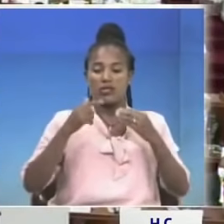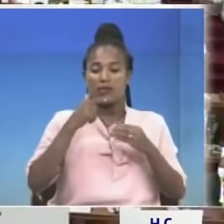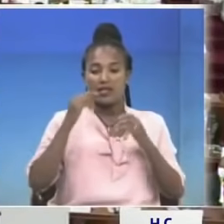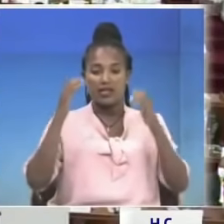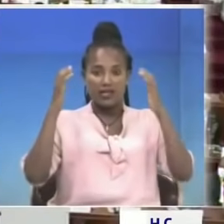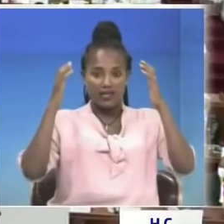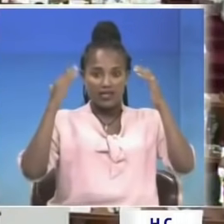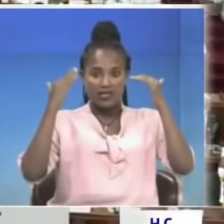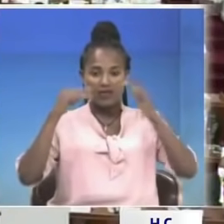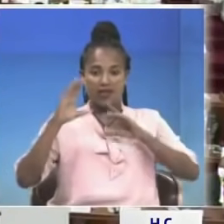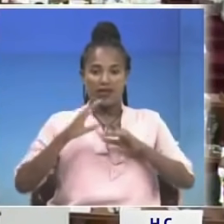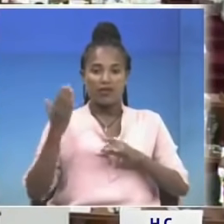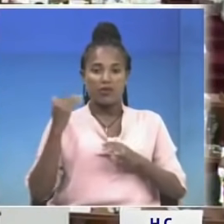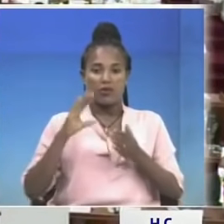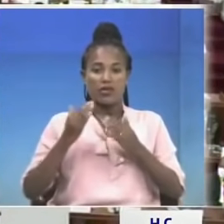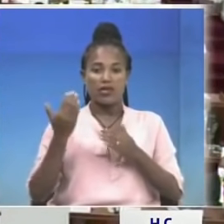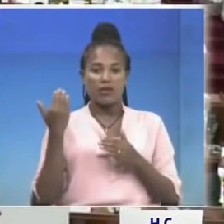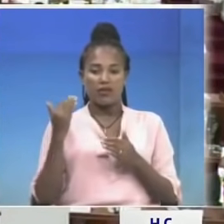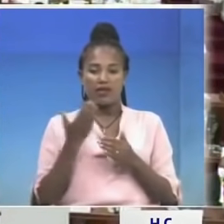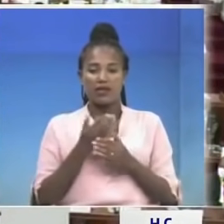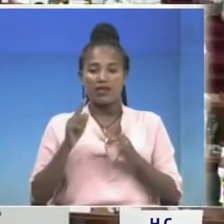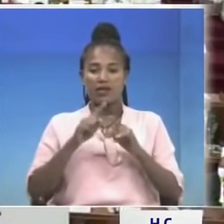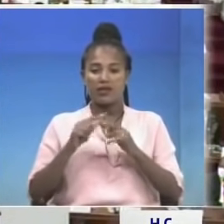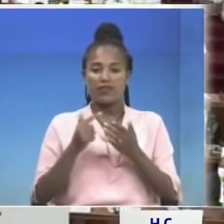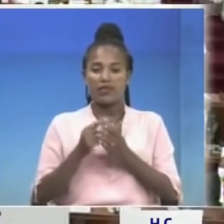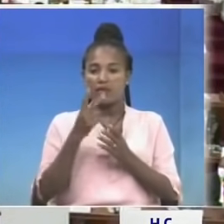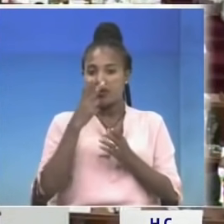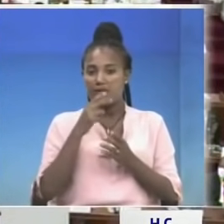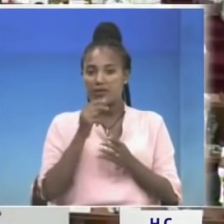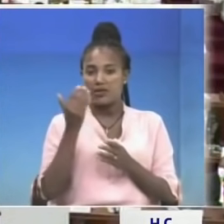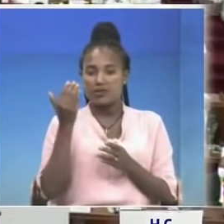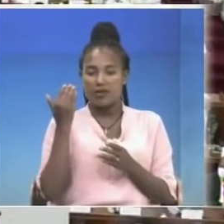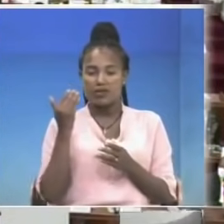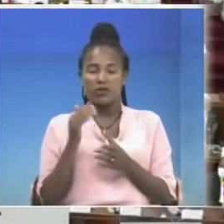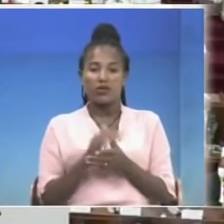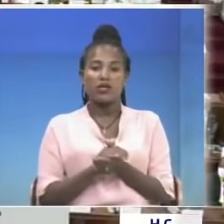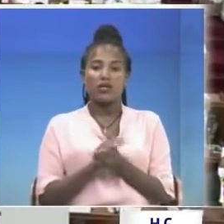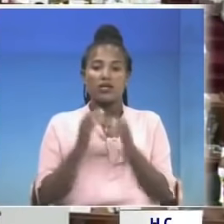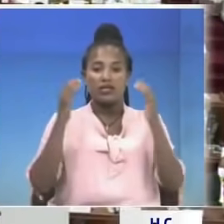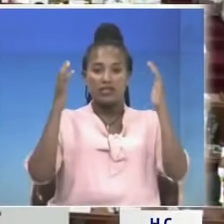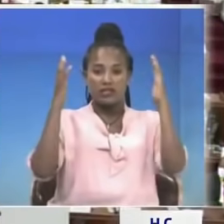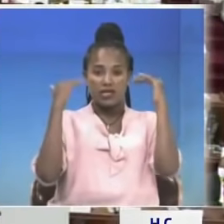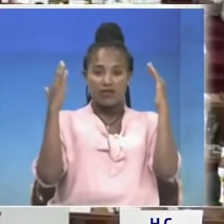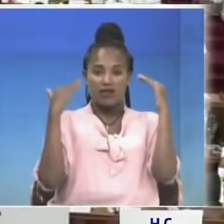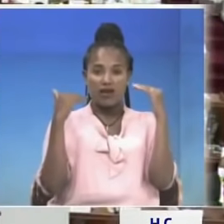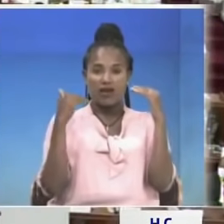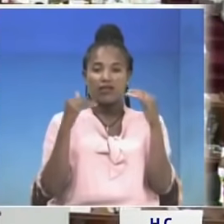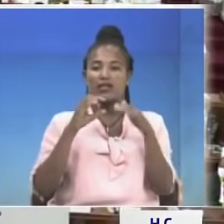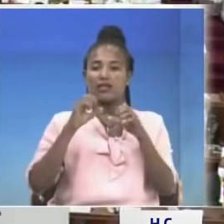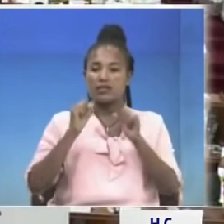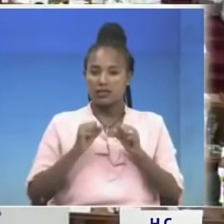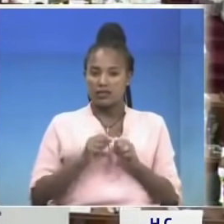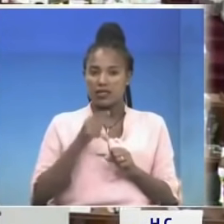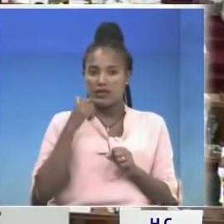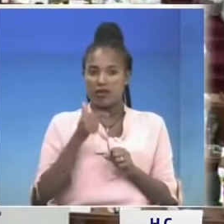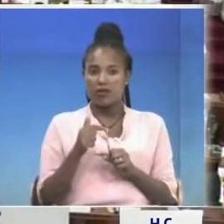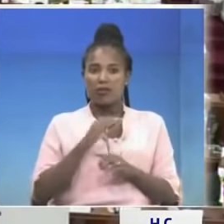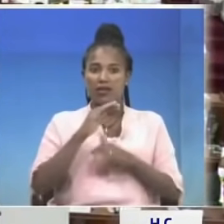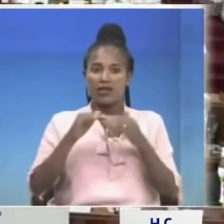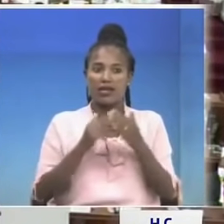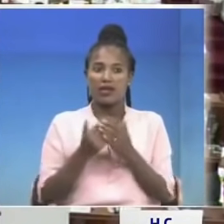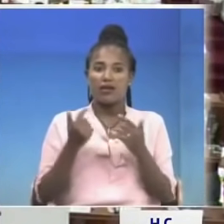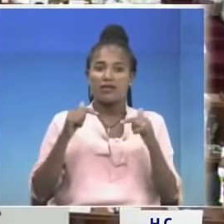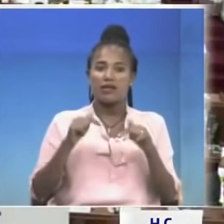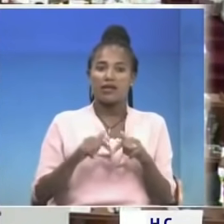አድርገው የነበረበት ሁኔታ ነበር። ነገር ግን ይህን ባለማየታቸው የነበራቸው ተስፋ እንደቀዘቀዘ ነግረውኛል። በአጠቃላይ